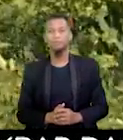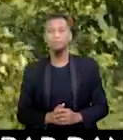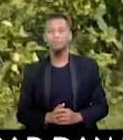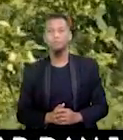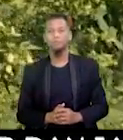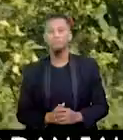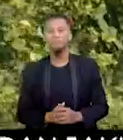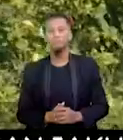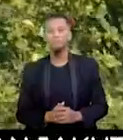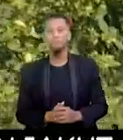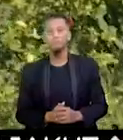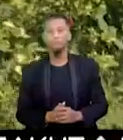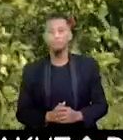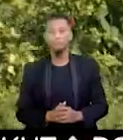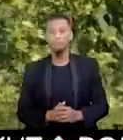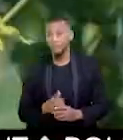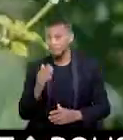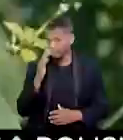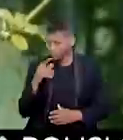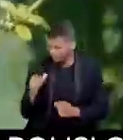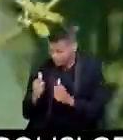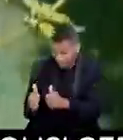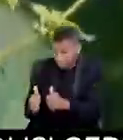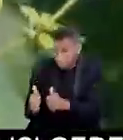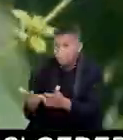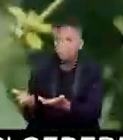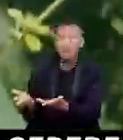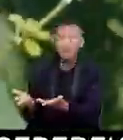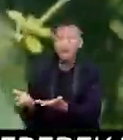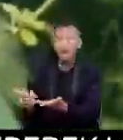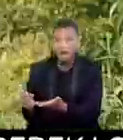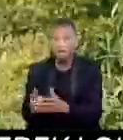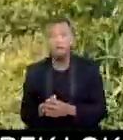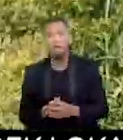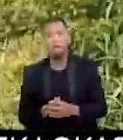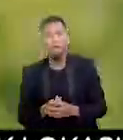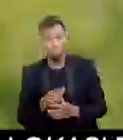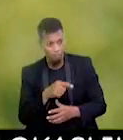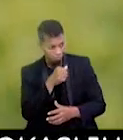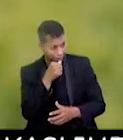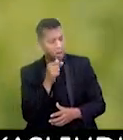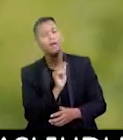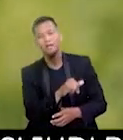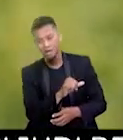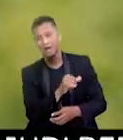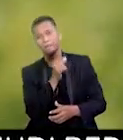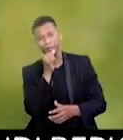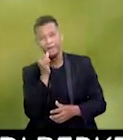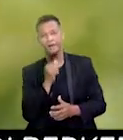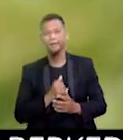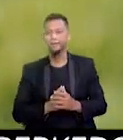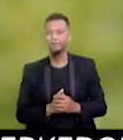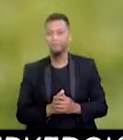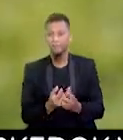Ini yang paling siap panen yang mana, Pak? Oh, yang merah nih. Meski memiliki tanah yang